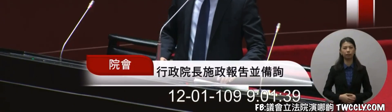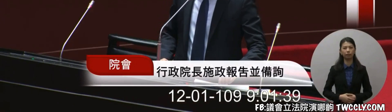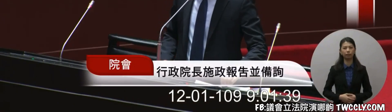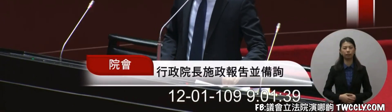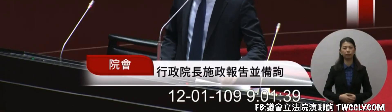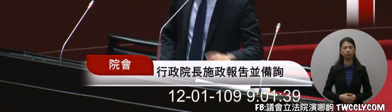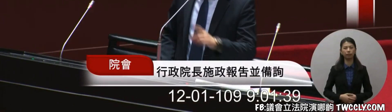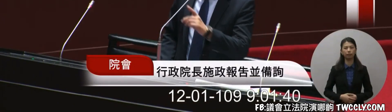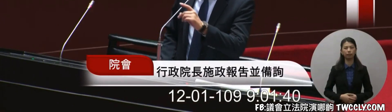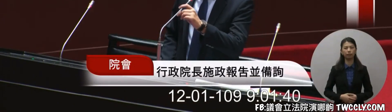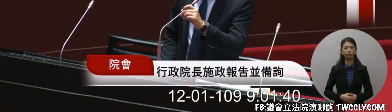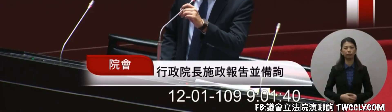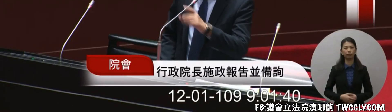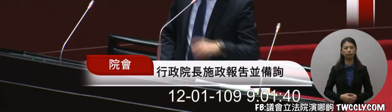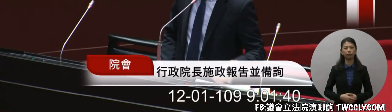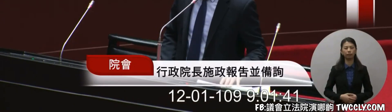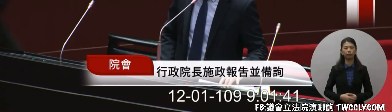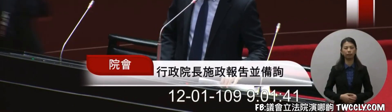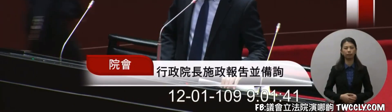好，